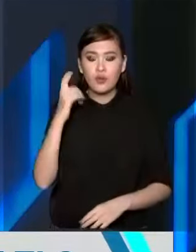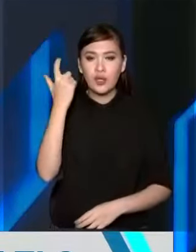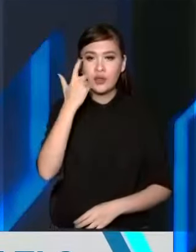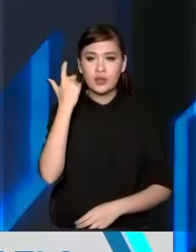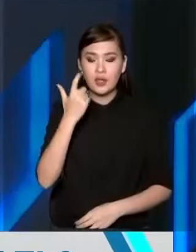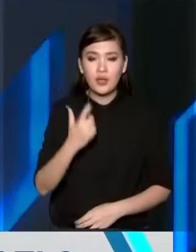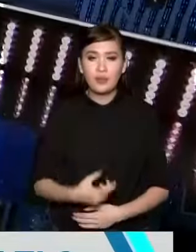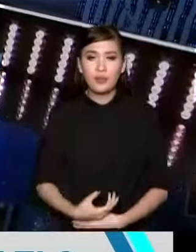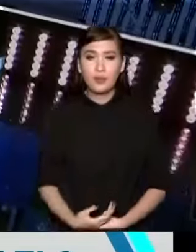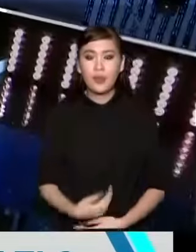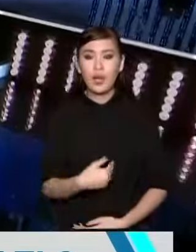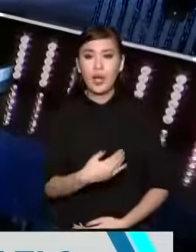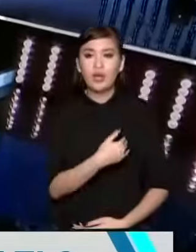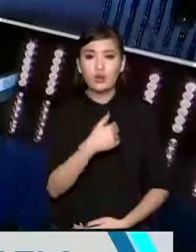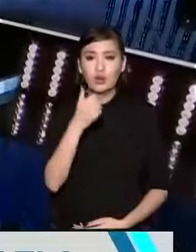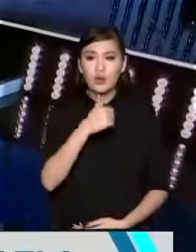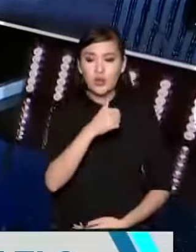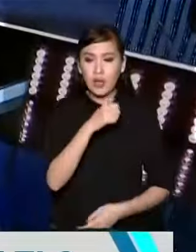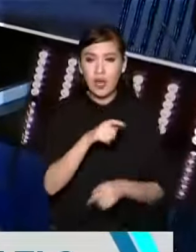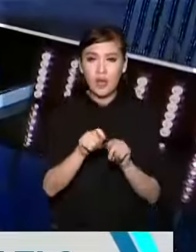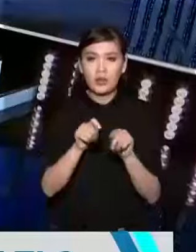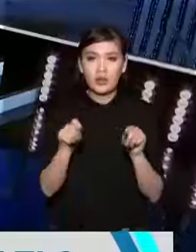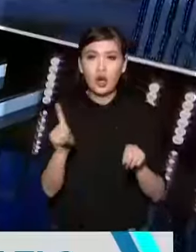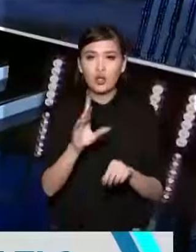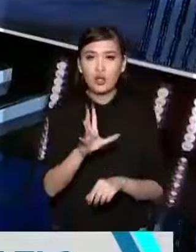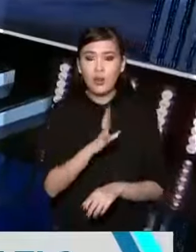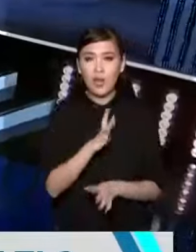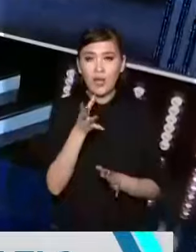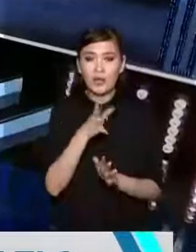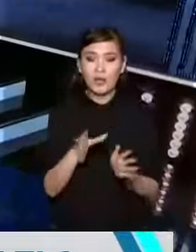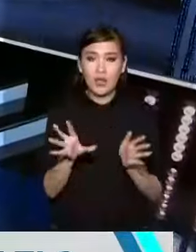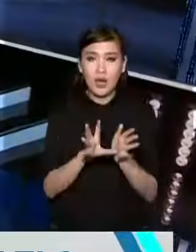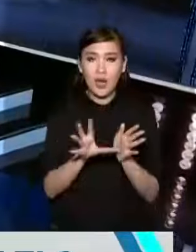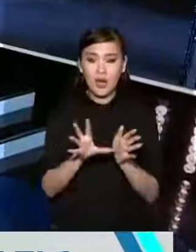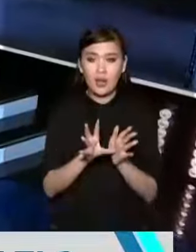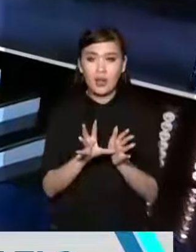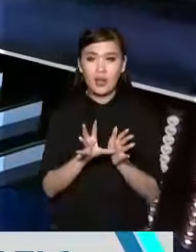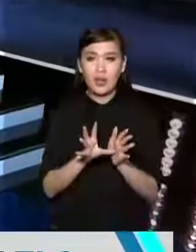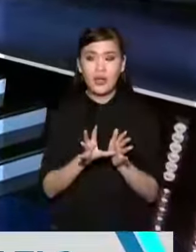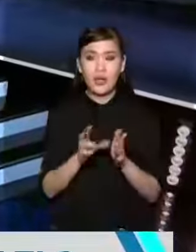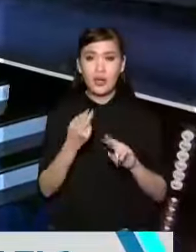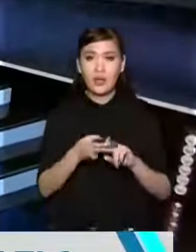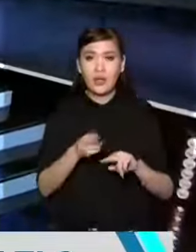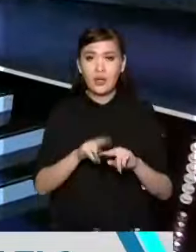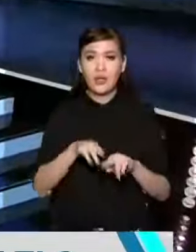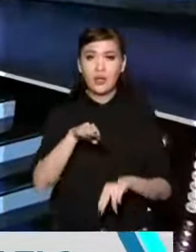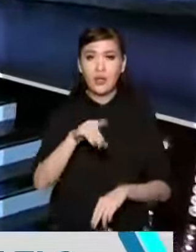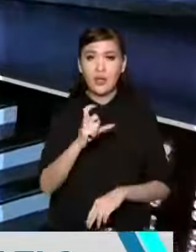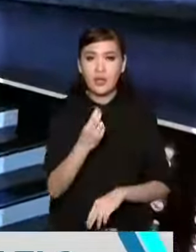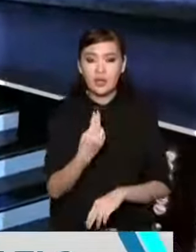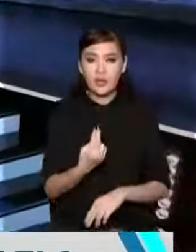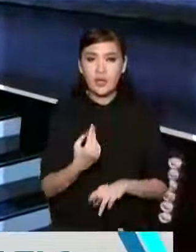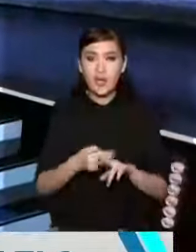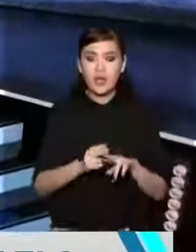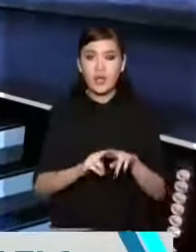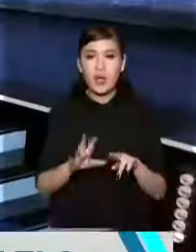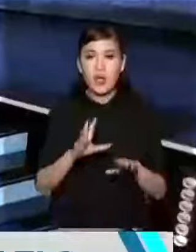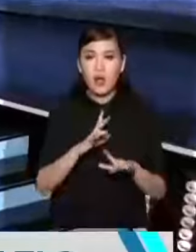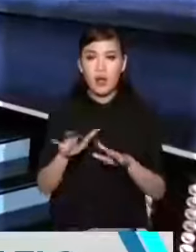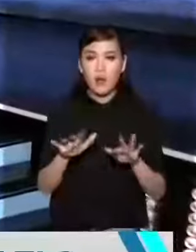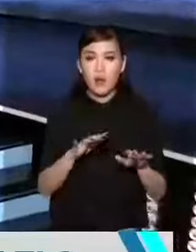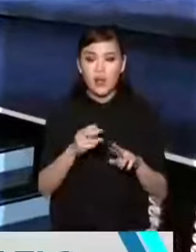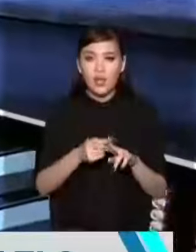я вам один секрет открою, что сегодня электроэнергетика или объекты электроэнергетики, это ТЭЦ и региональные сетевые компании, не